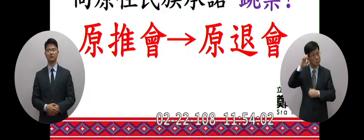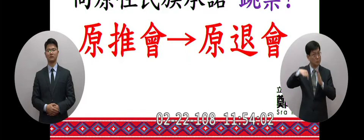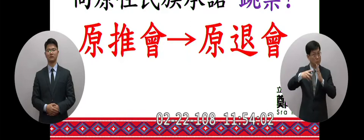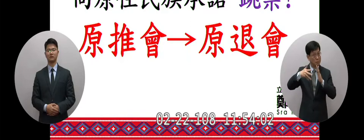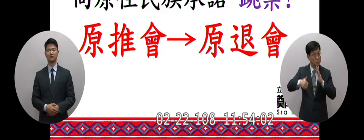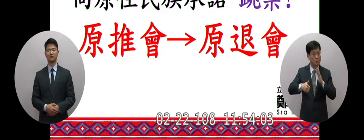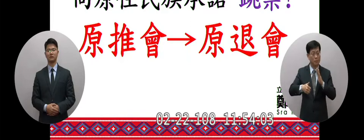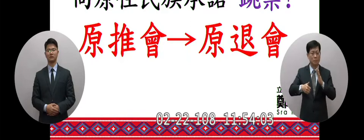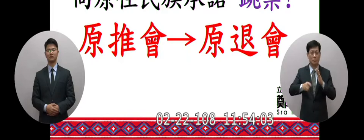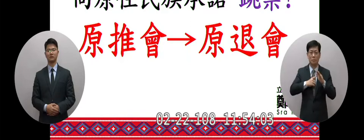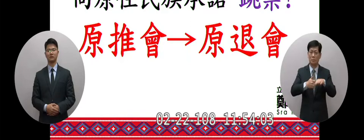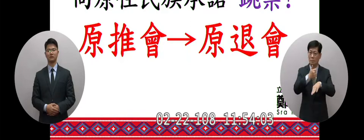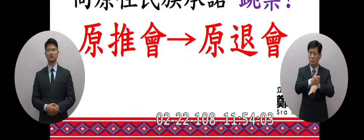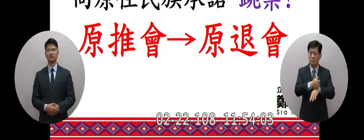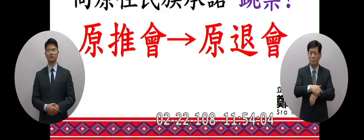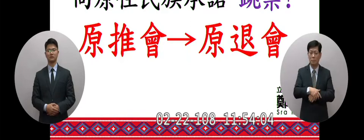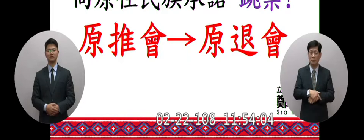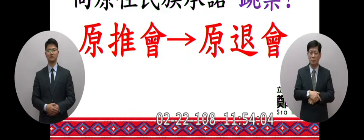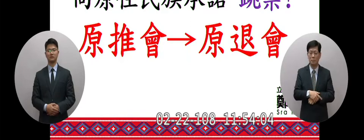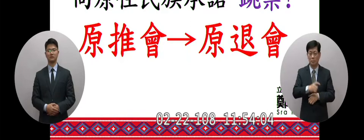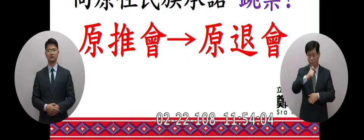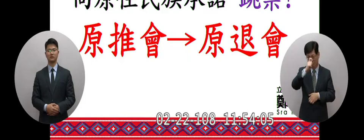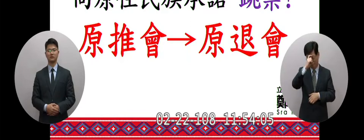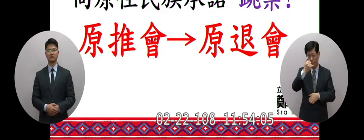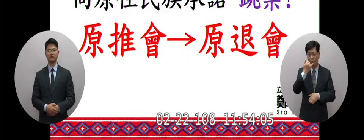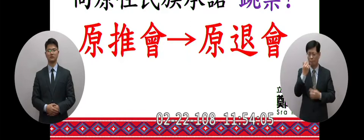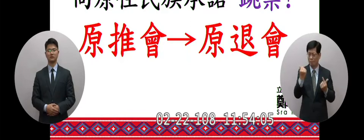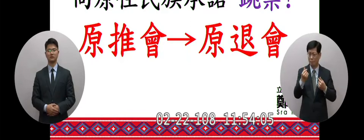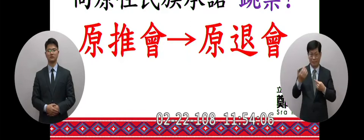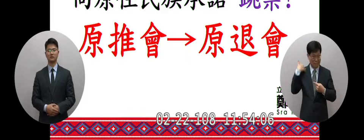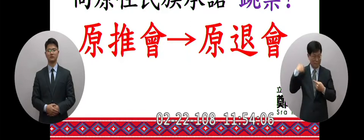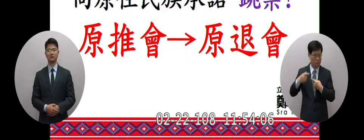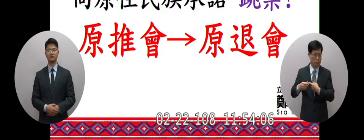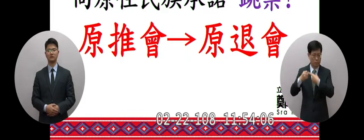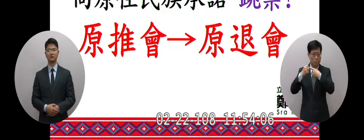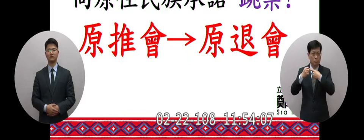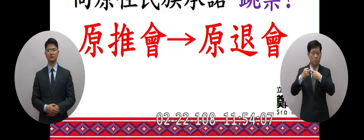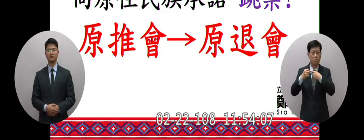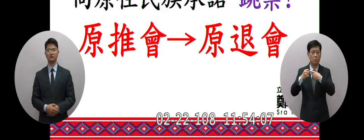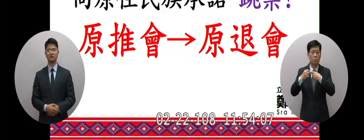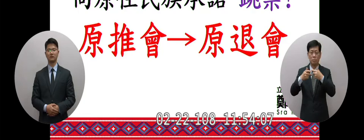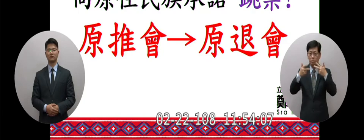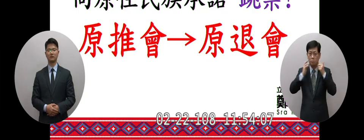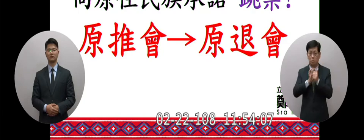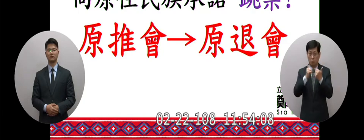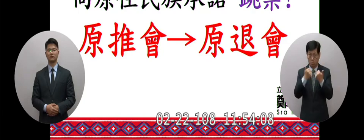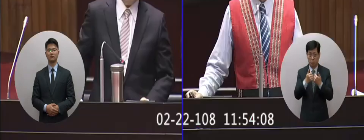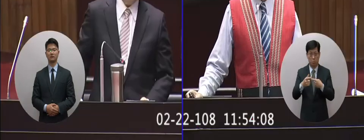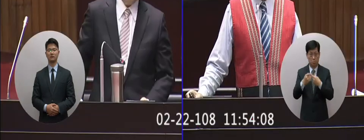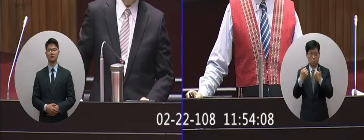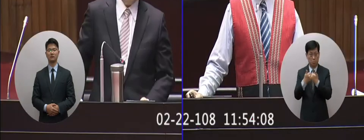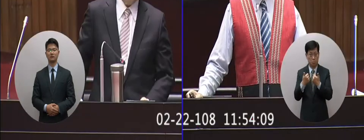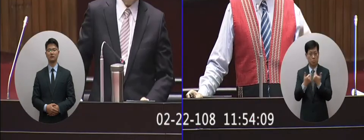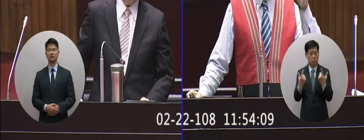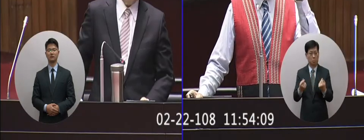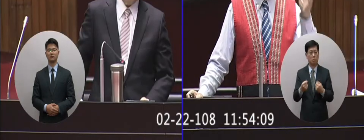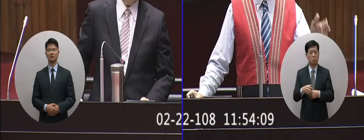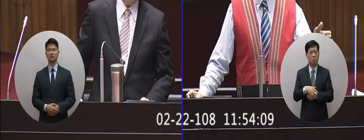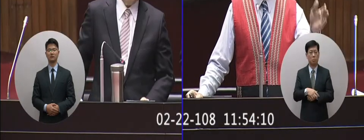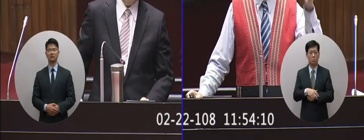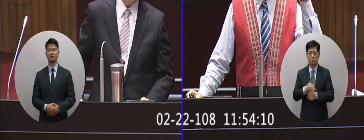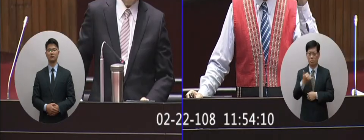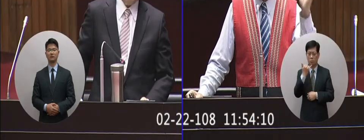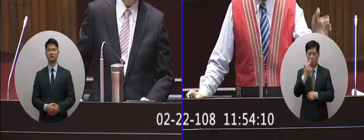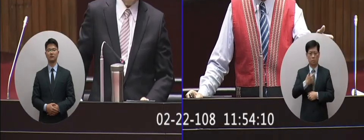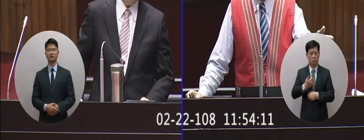你当了院长，希望能够像第一次的延推会的第一次会议做